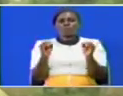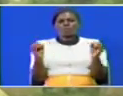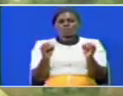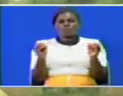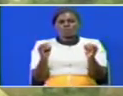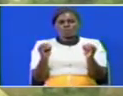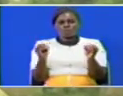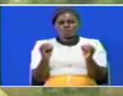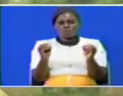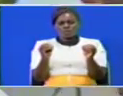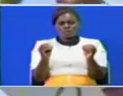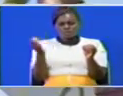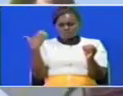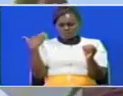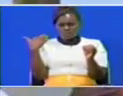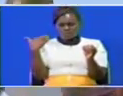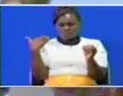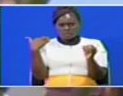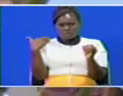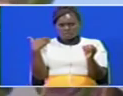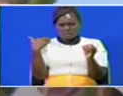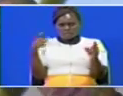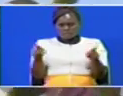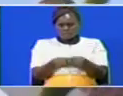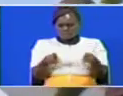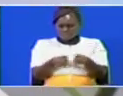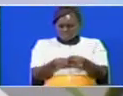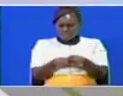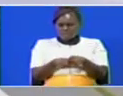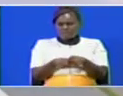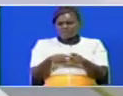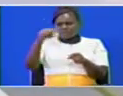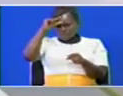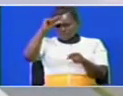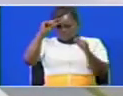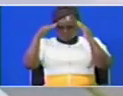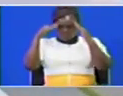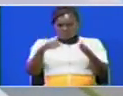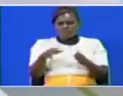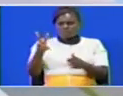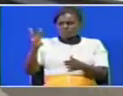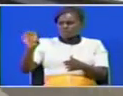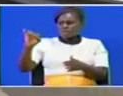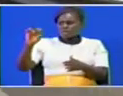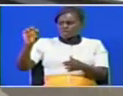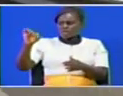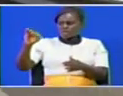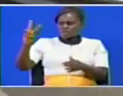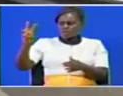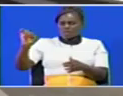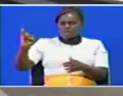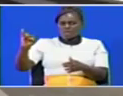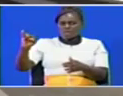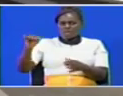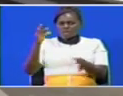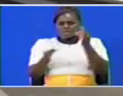road in that time. Mbali na hayo, endapo serikali itaipa nguvu mradi wa wewei ambayo wakazi wa eneo la Sigoru